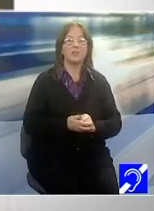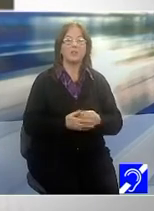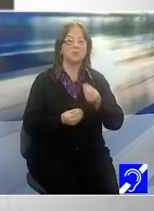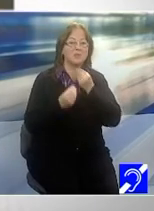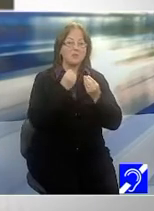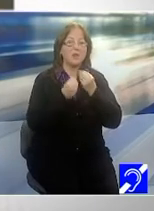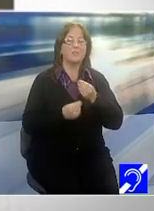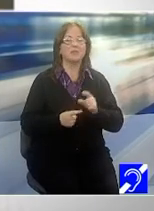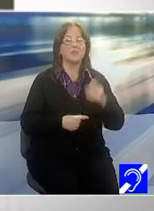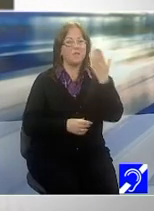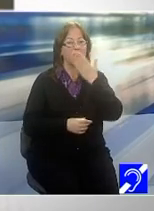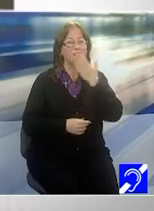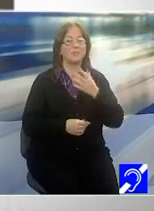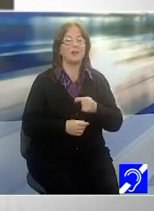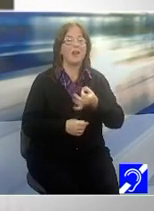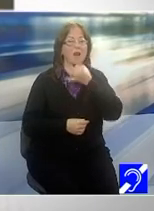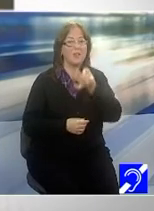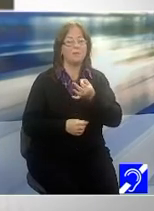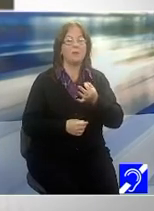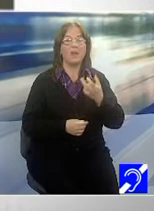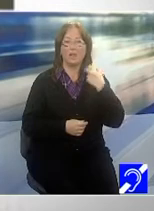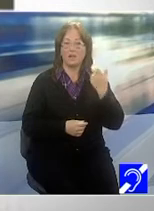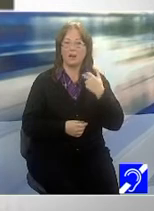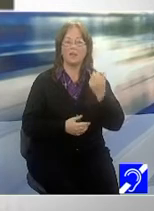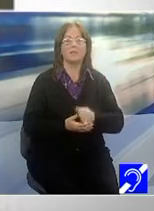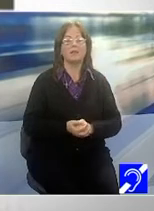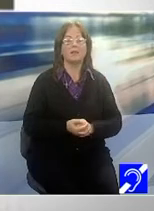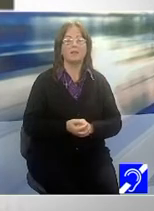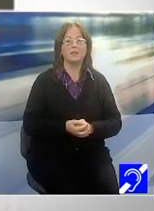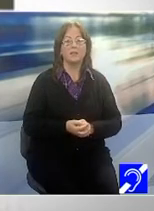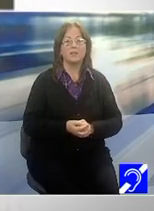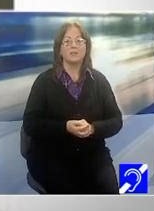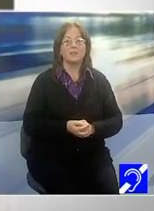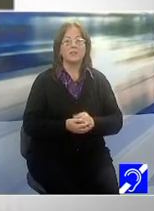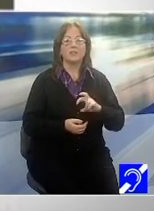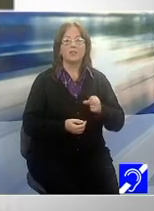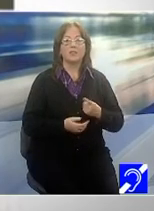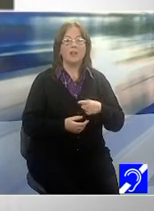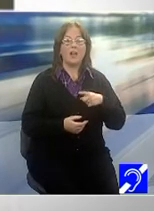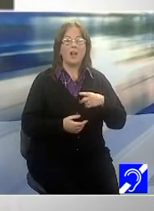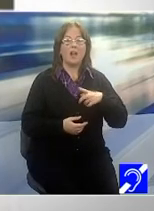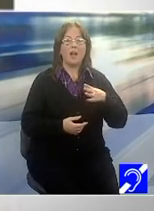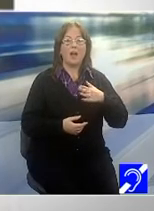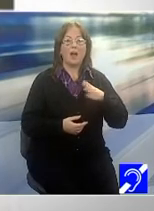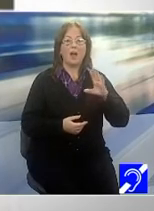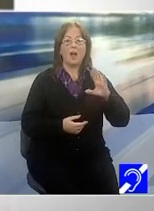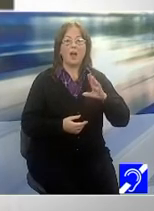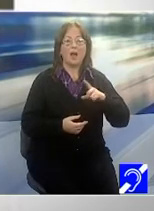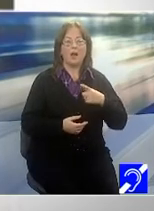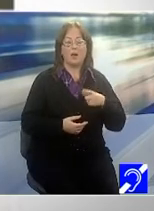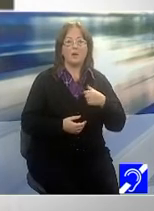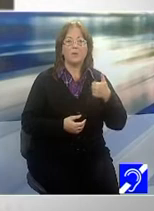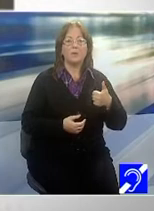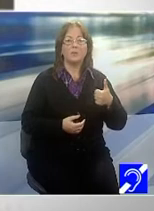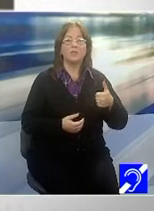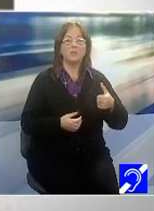atât mai bine. Dacă învață și limba engleză, e și mai bine. Și au un spațiu deosebit pe care, cu ajutorul